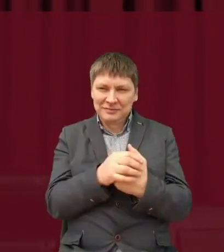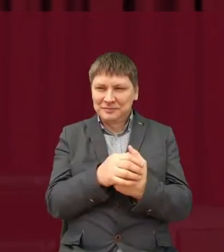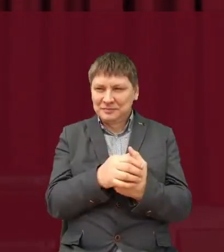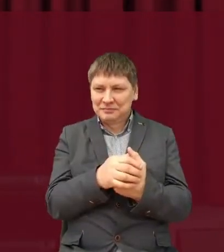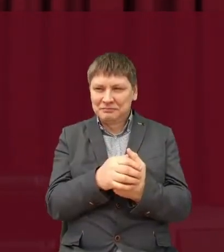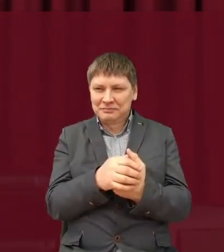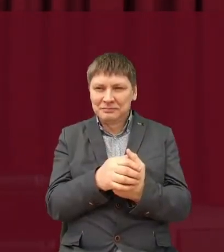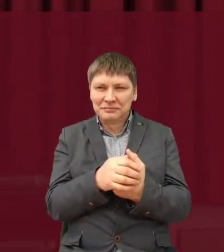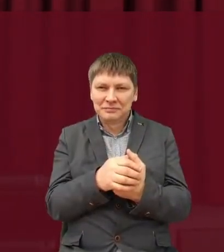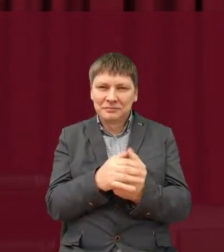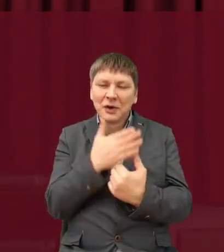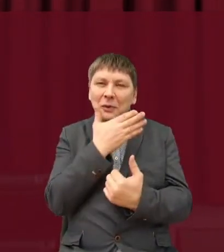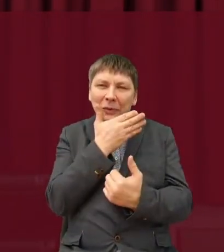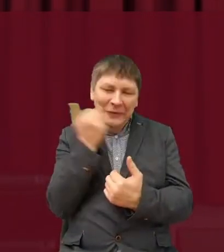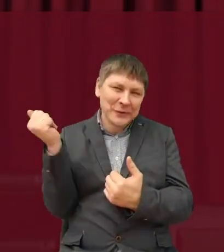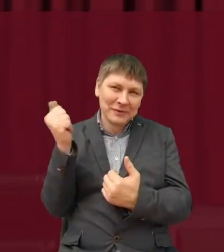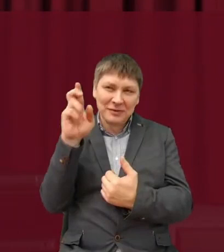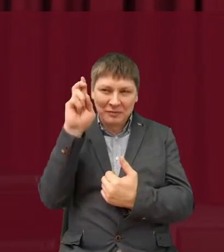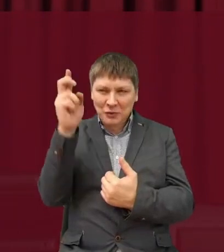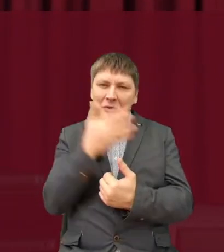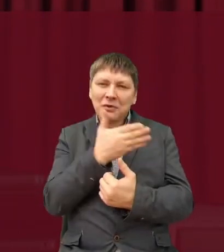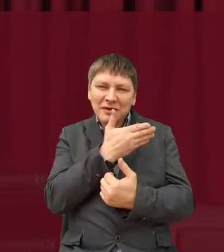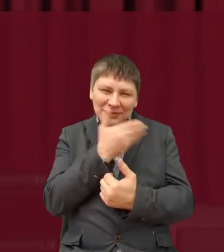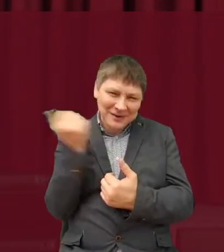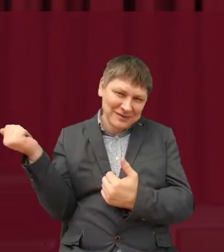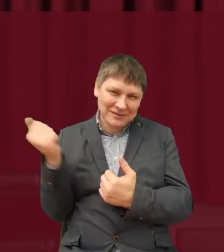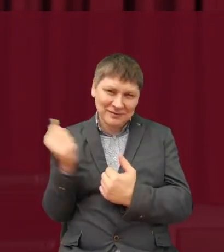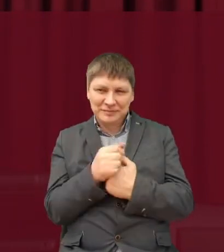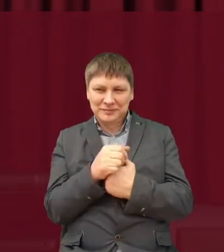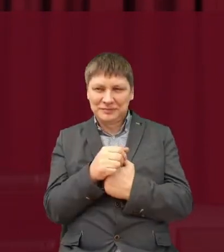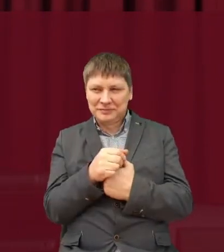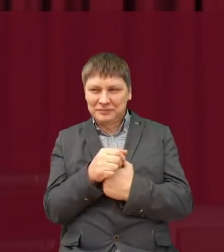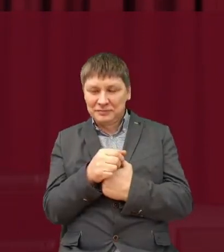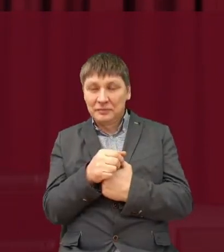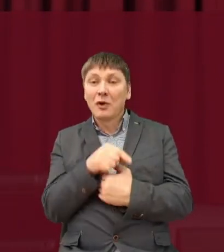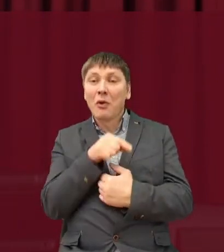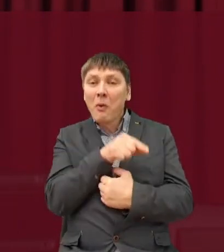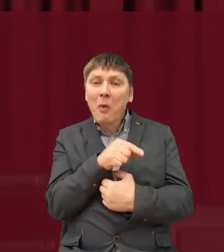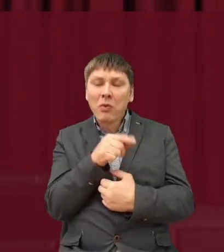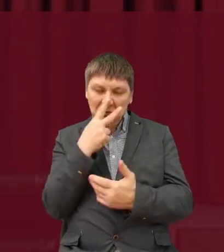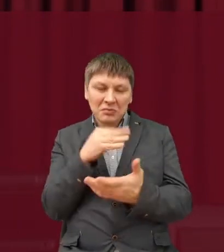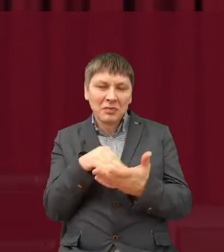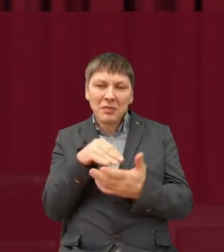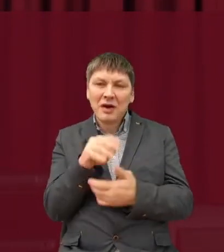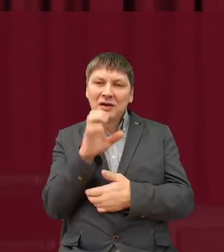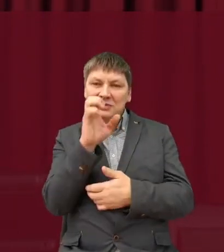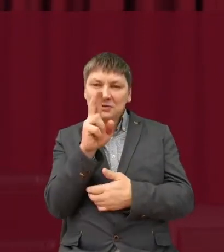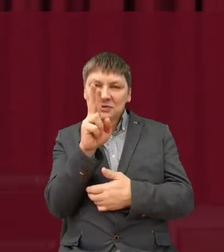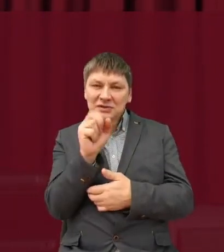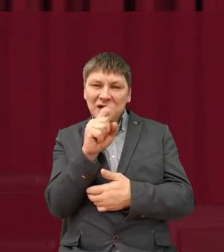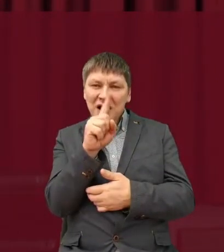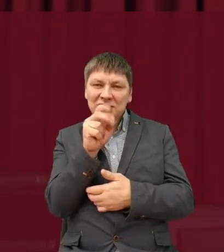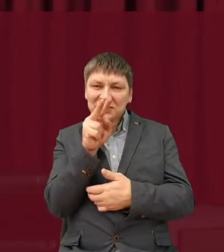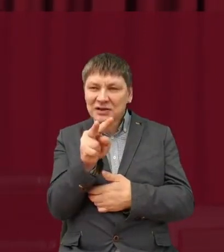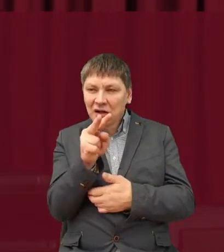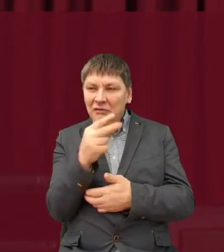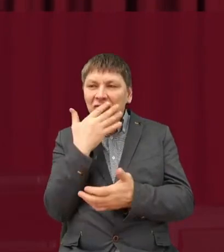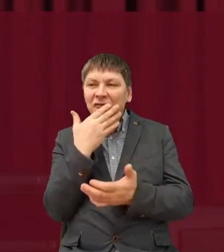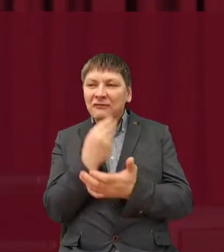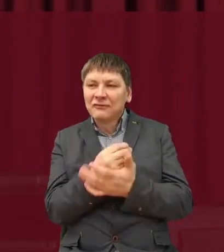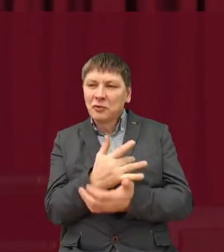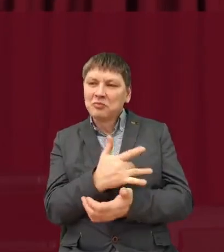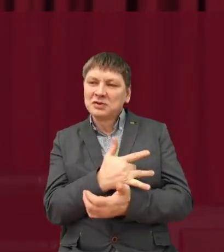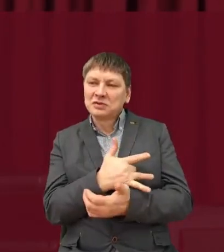Обратите внимание здесь сказано сказал сердце свое не кто-то ему навязал это мнение